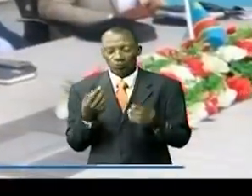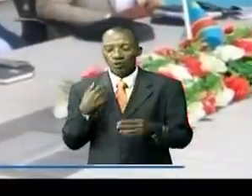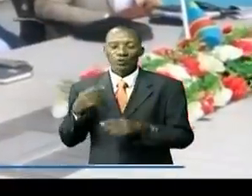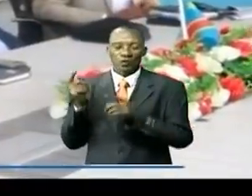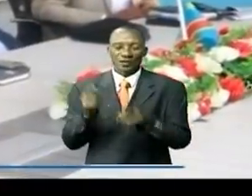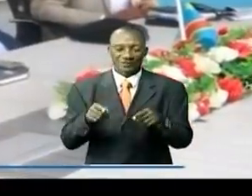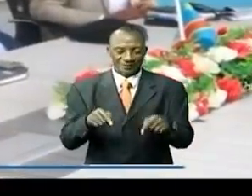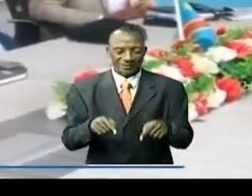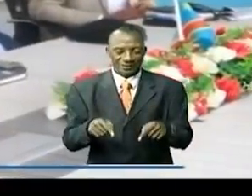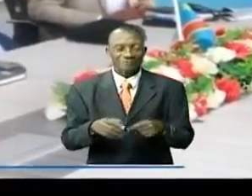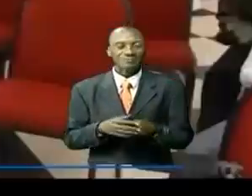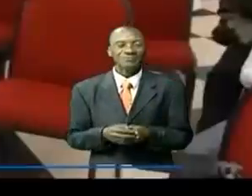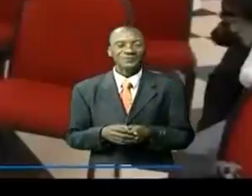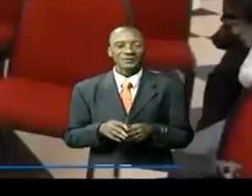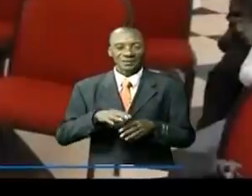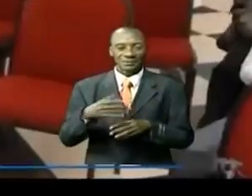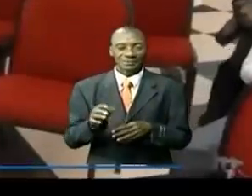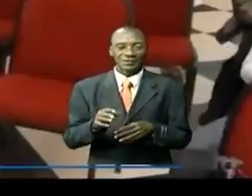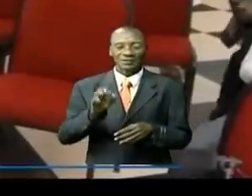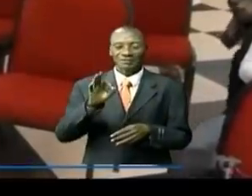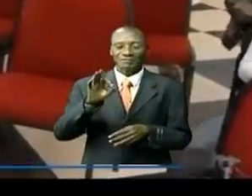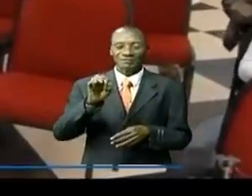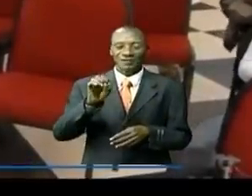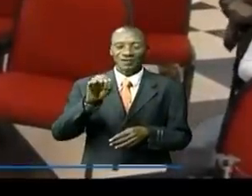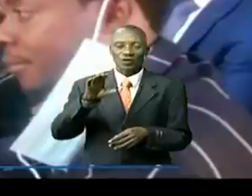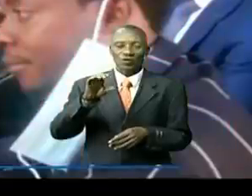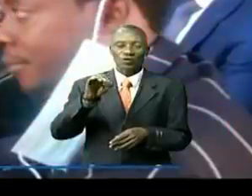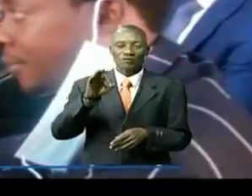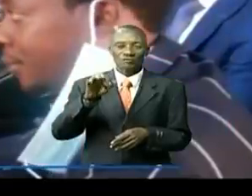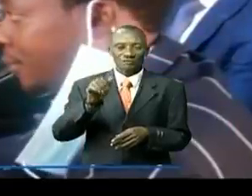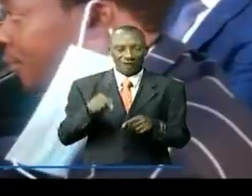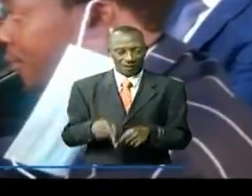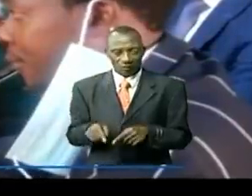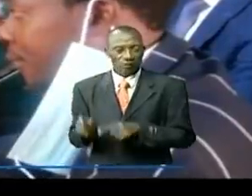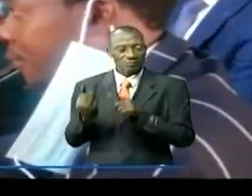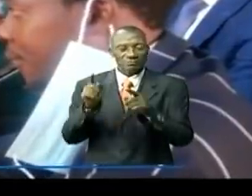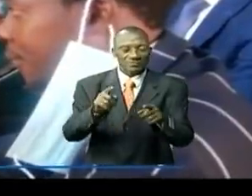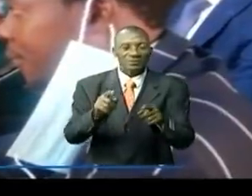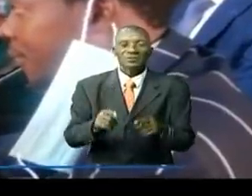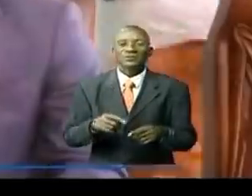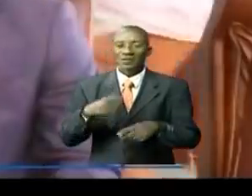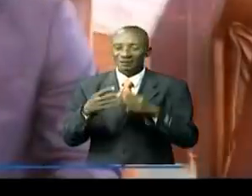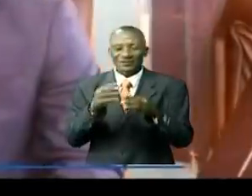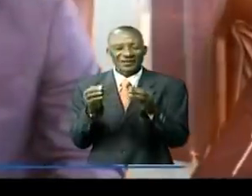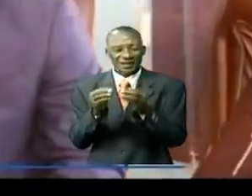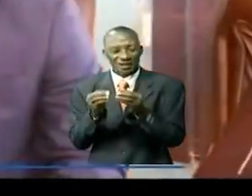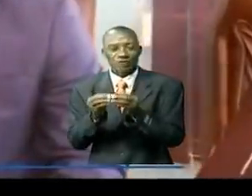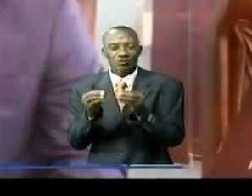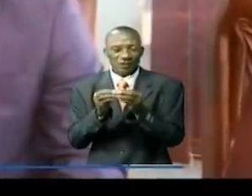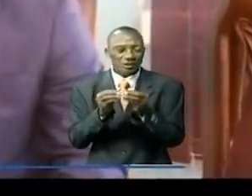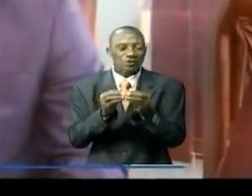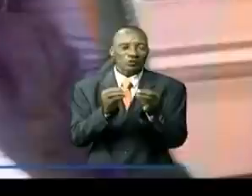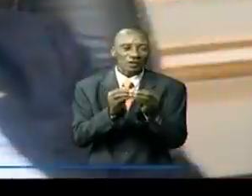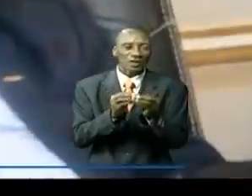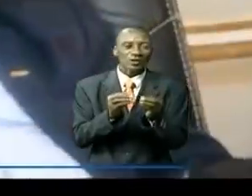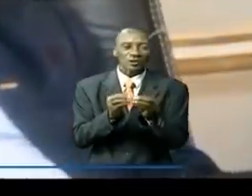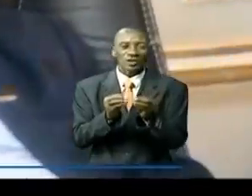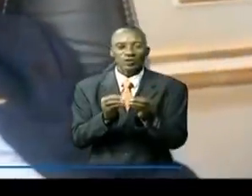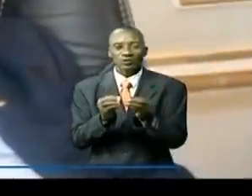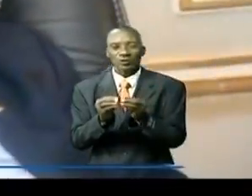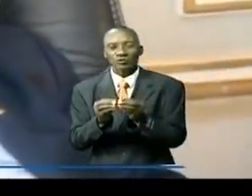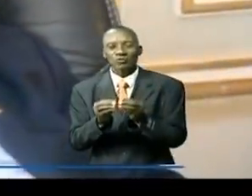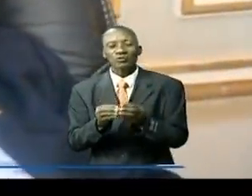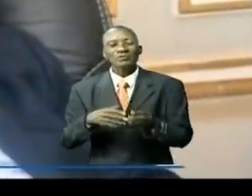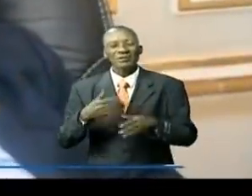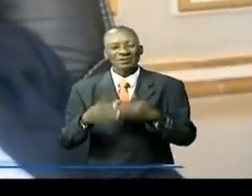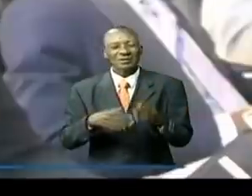la délégation de la FECOFA a eu une séance de travail avec les différentes structures de football du Lualaba. Ceci constitue l'aboutissement d'un travail de longue